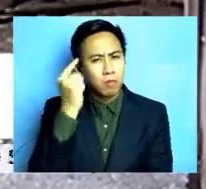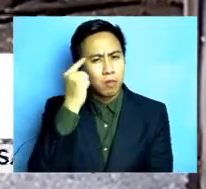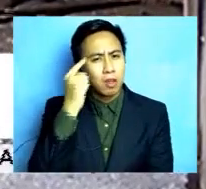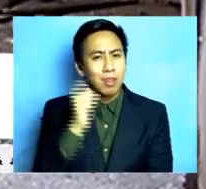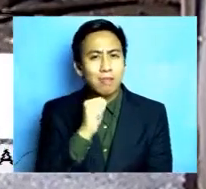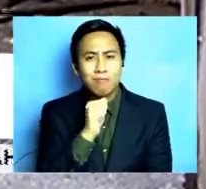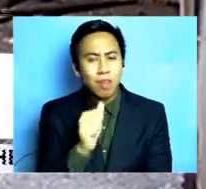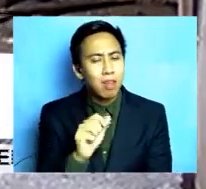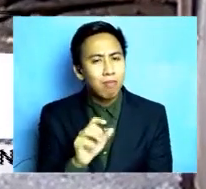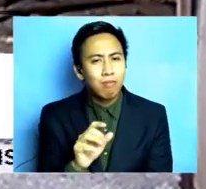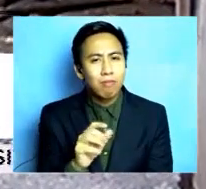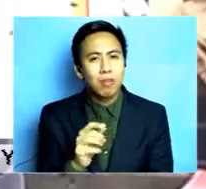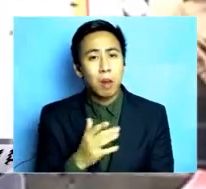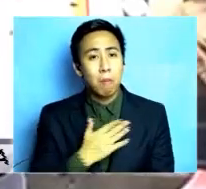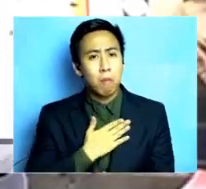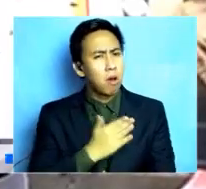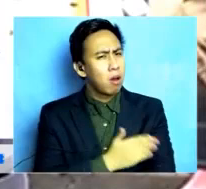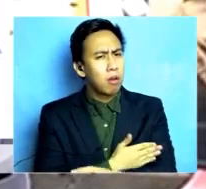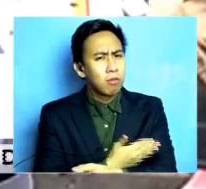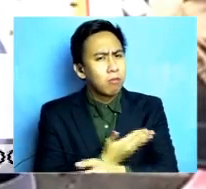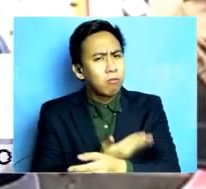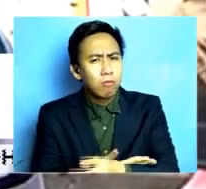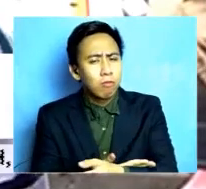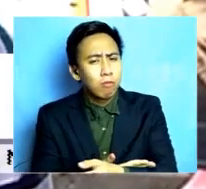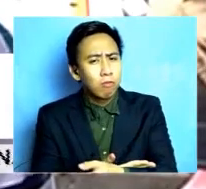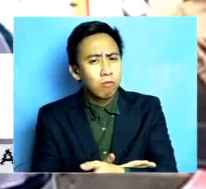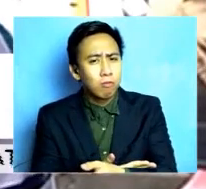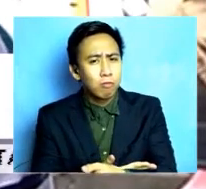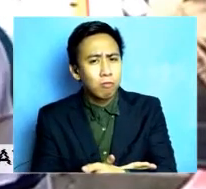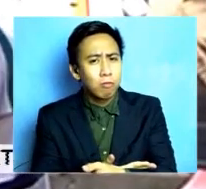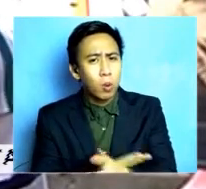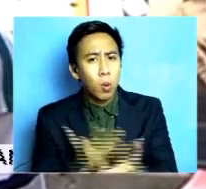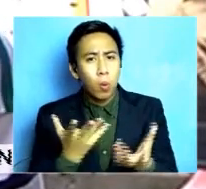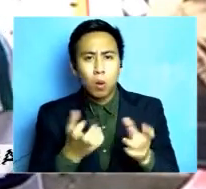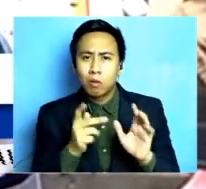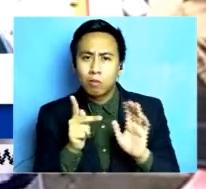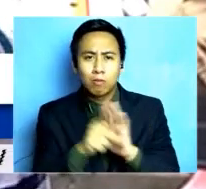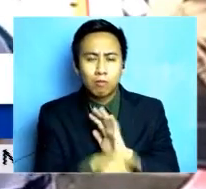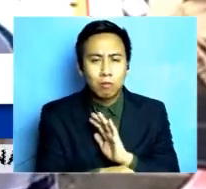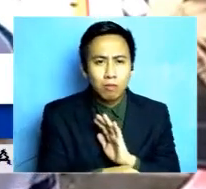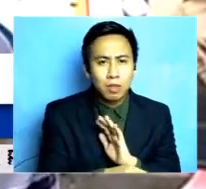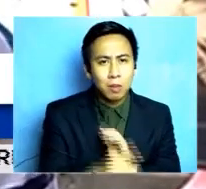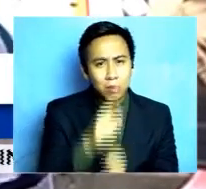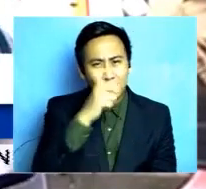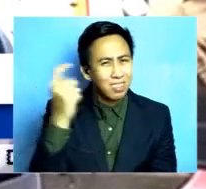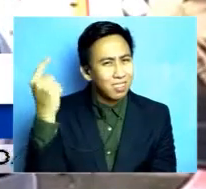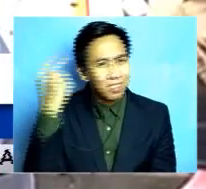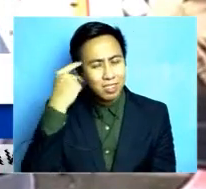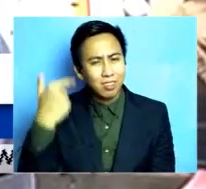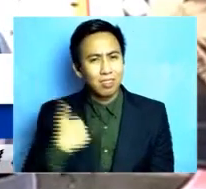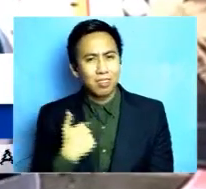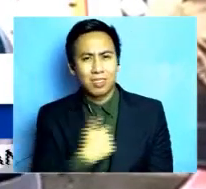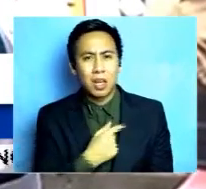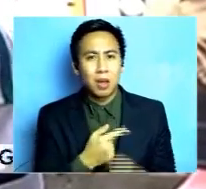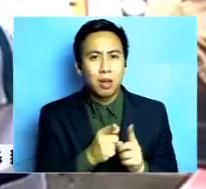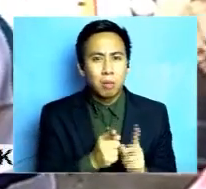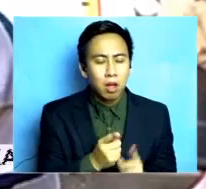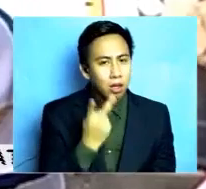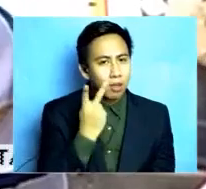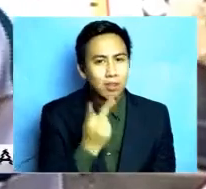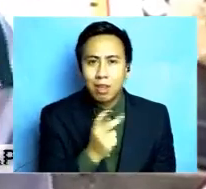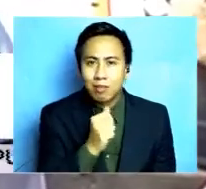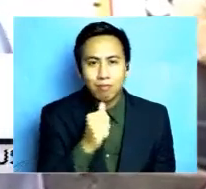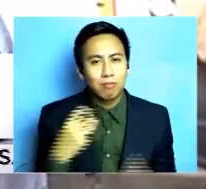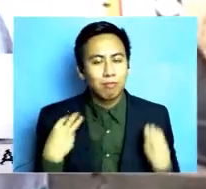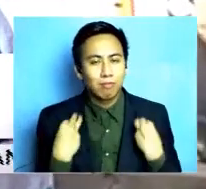gang. Akala nga nila, yung kaibigan ng anak ko ay membro ng gang. Hindi naman pala. Sabi